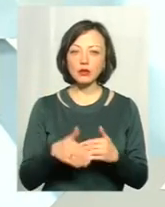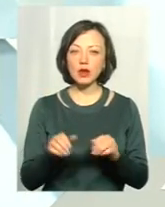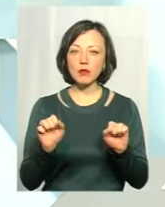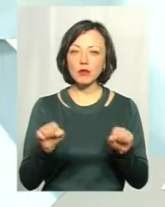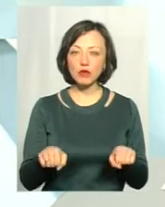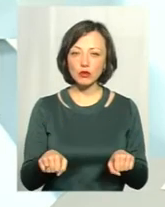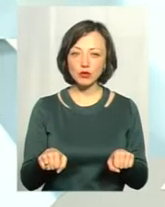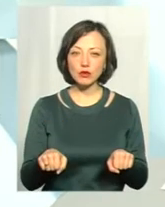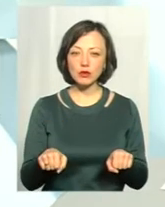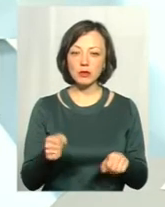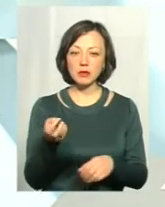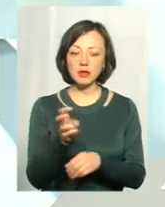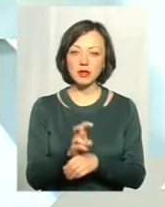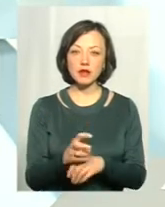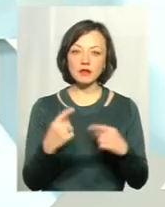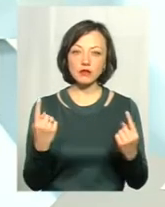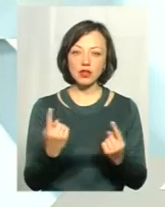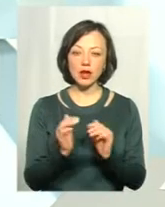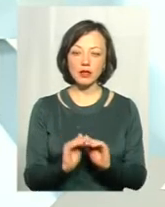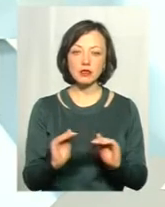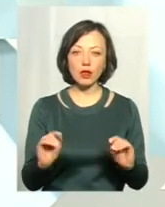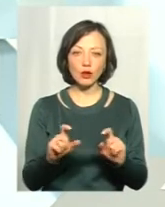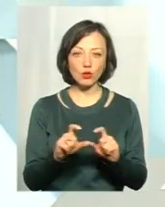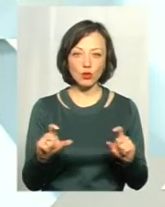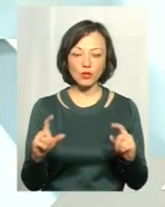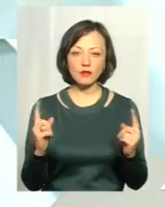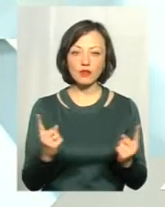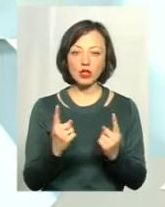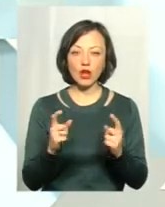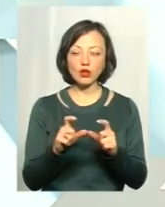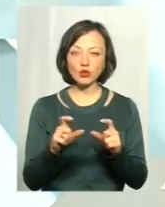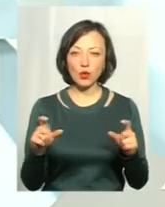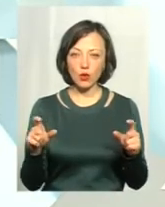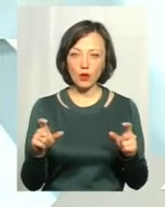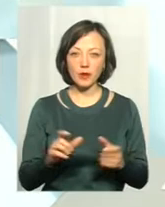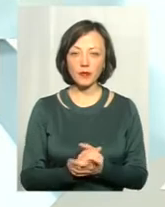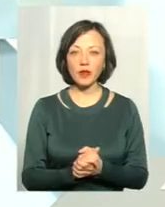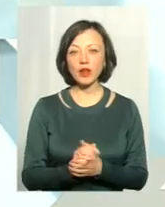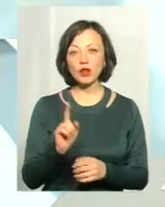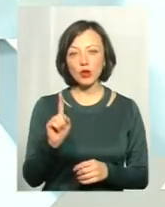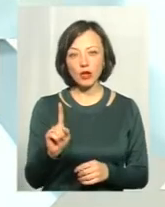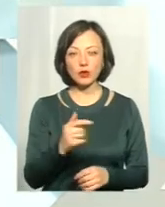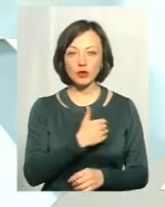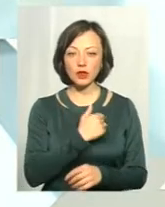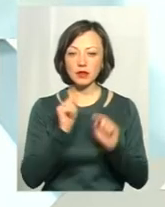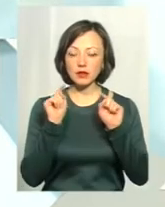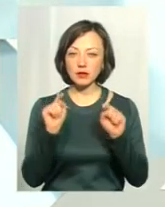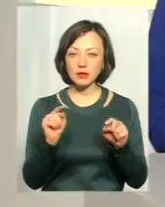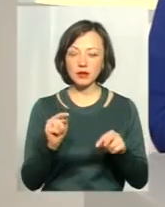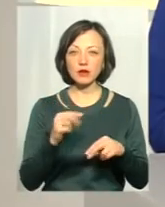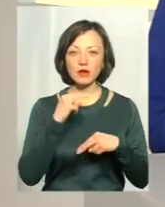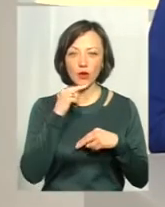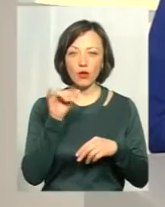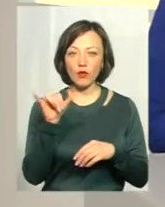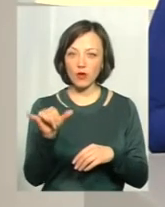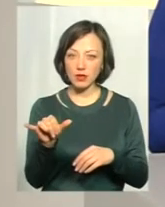можуть піти в звичайні садочки, звичайні школи. До речі, от я хотіла на цьому акцентувати. А у вас все